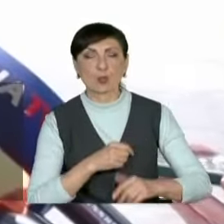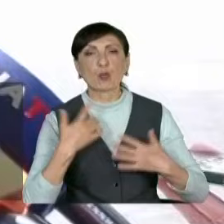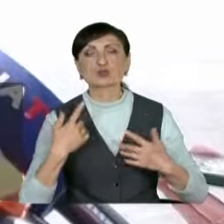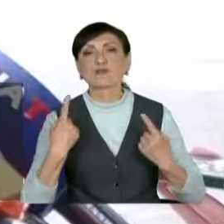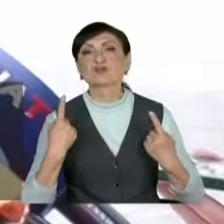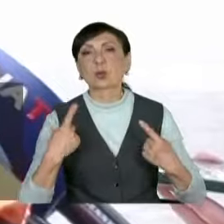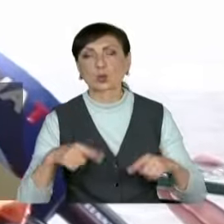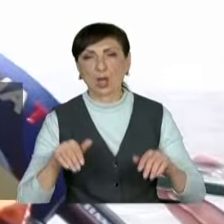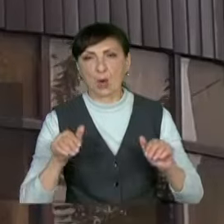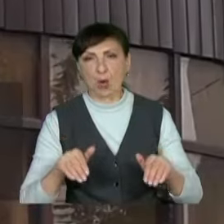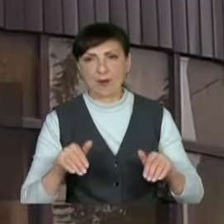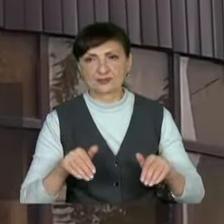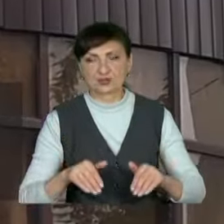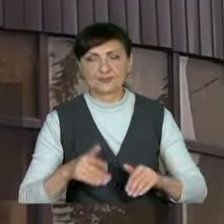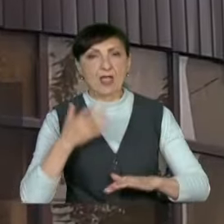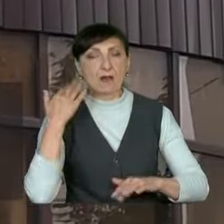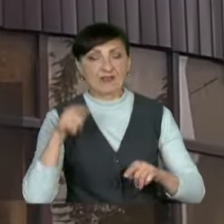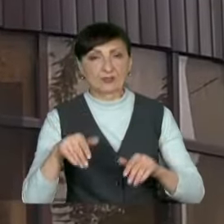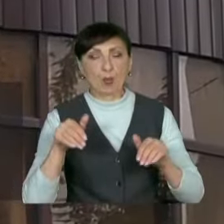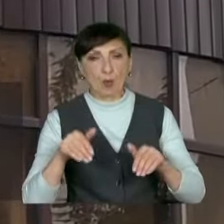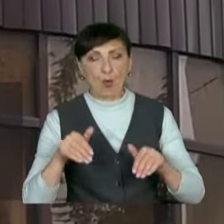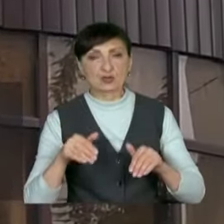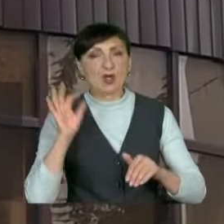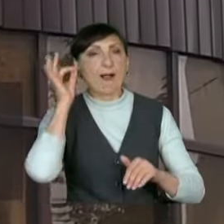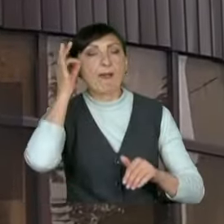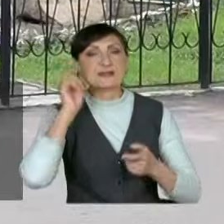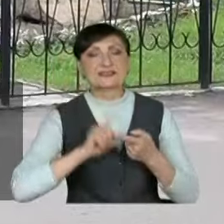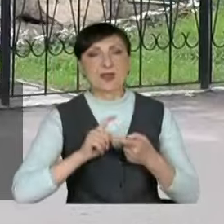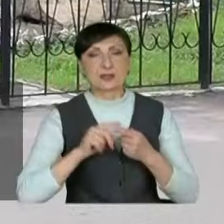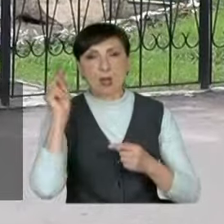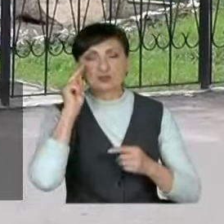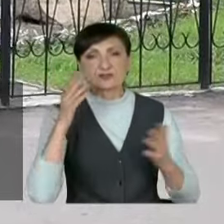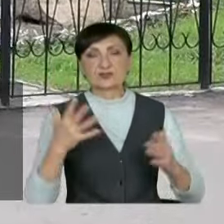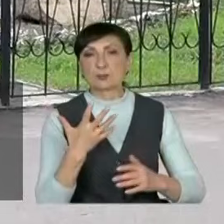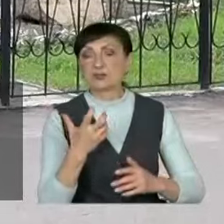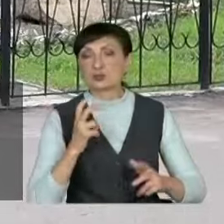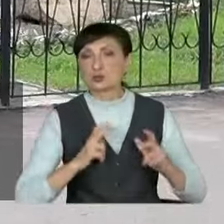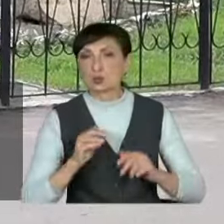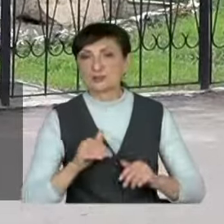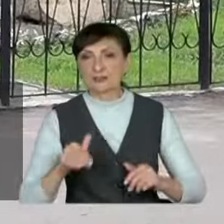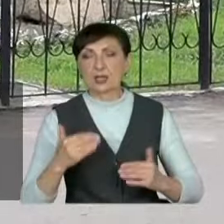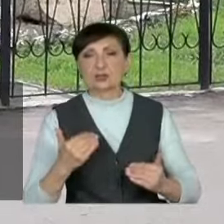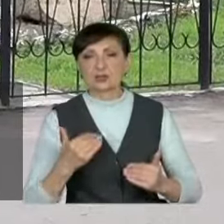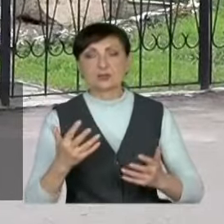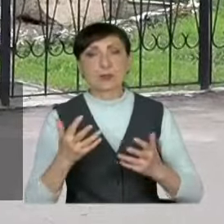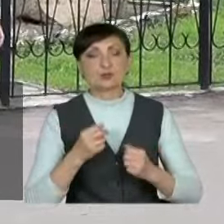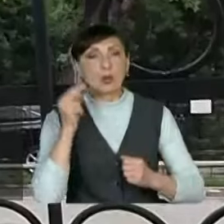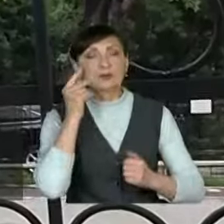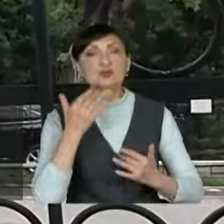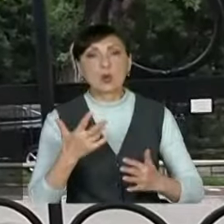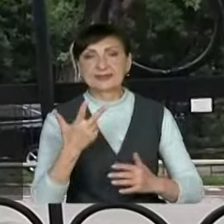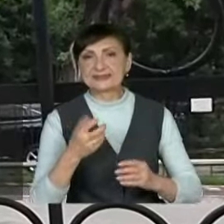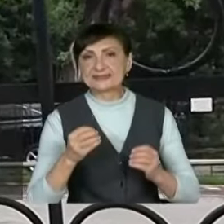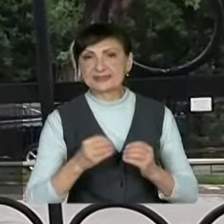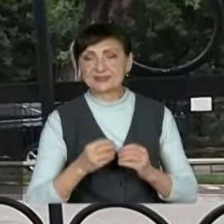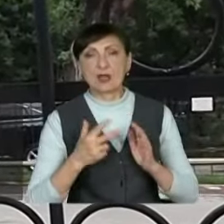других колледжах. Раньше в этом колледже на коммерческой основе обучались свыше 500 студентов. Сейчас получает образование